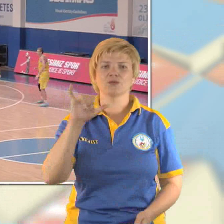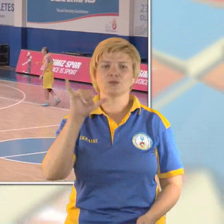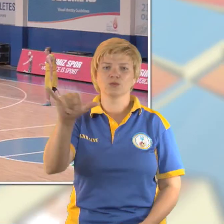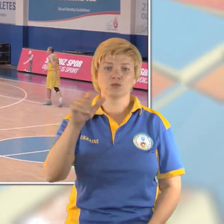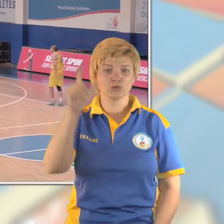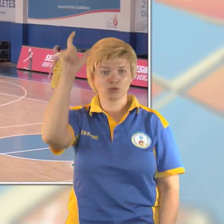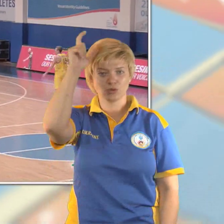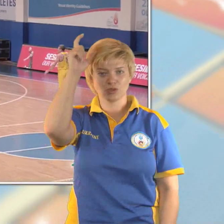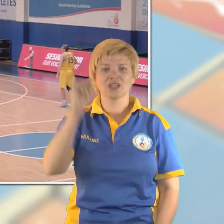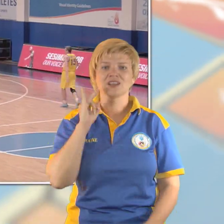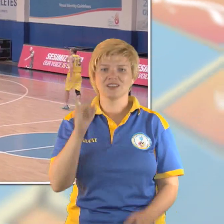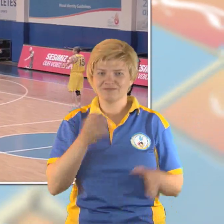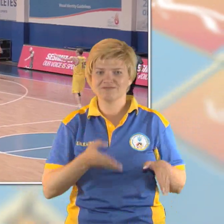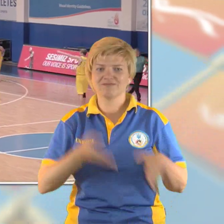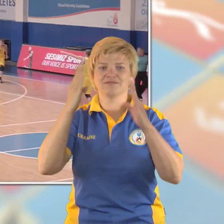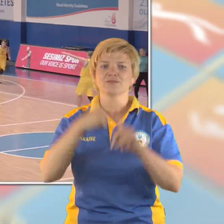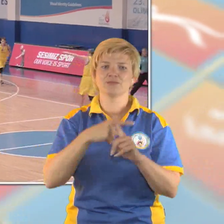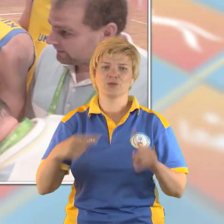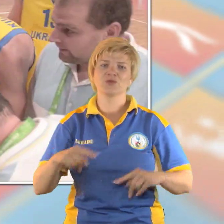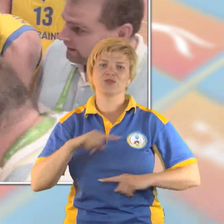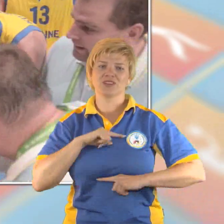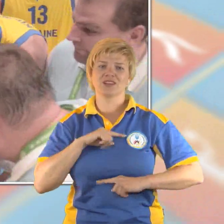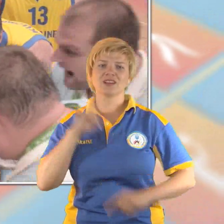півфінал Дефлімпіади.